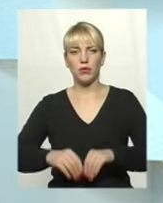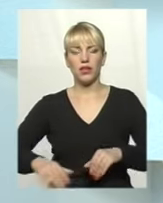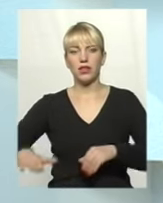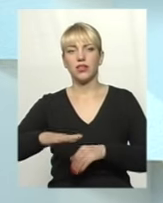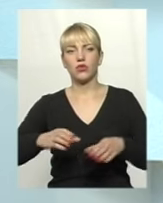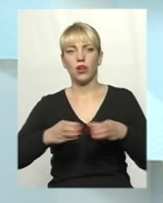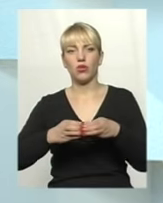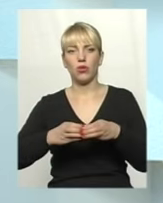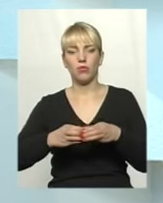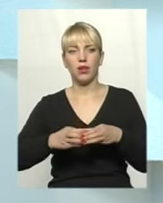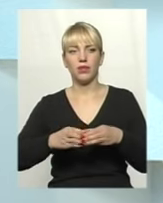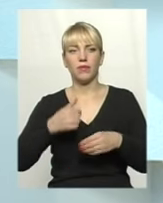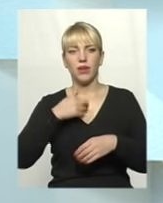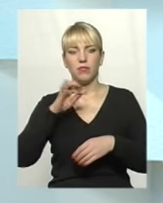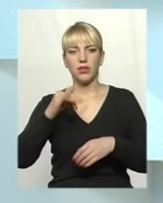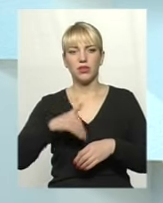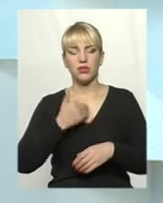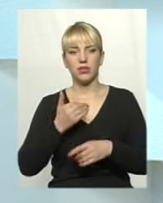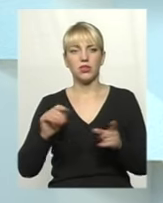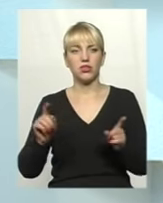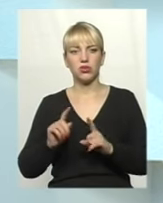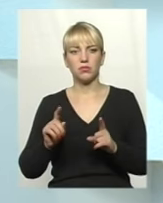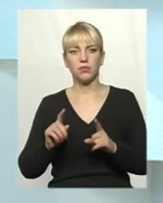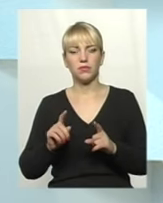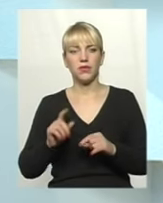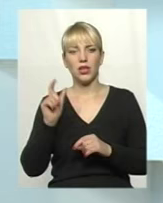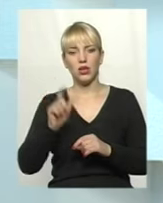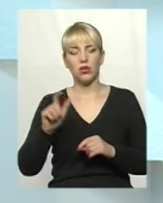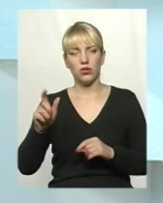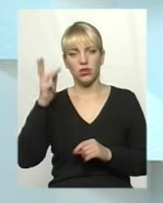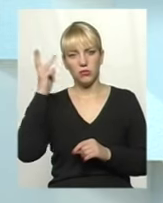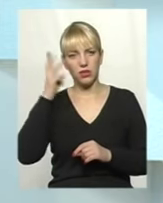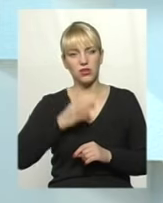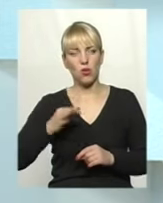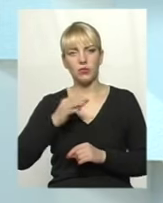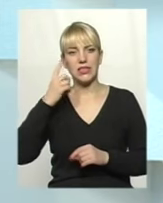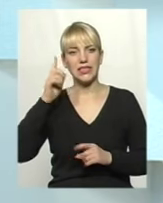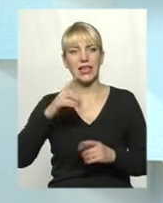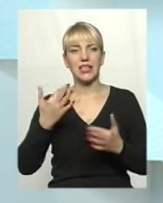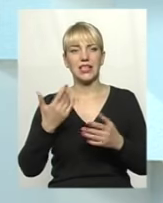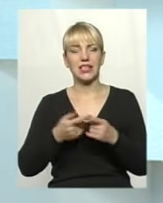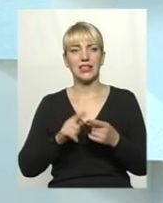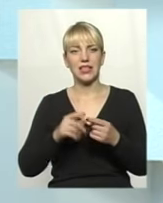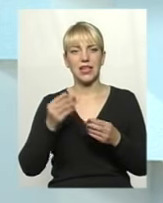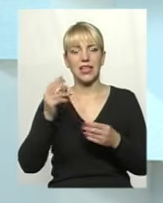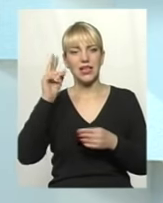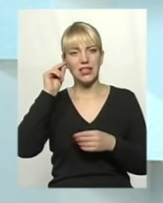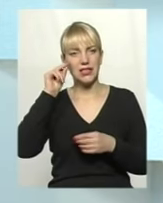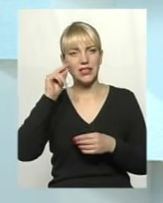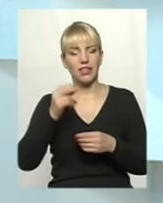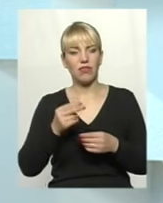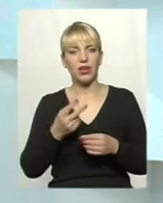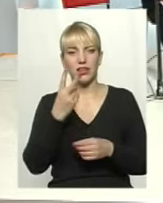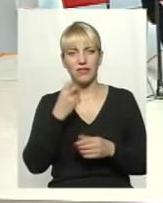територіальних громад. Ну, я дуже би хотіла, щоб жителі Хмельницької області знали, які це цифри, то дозвольте...